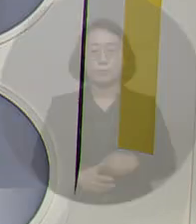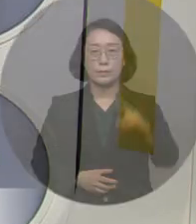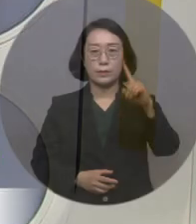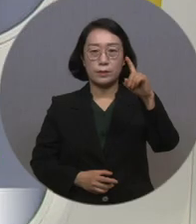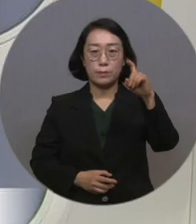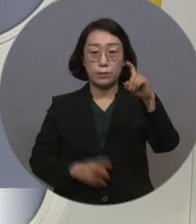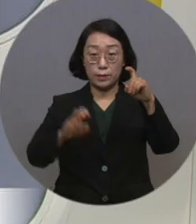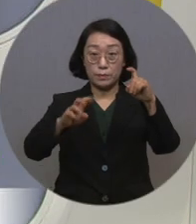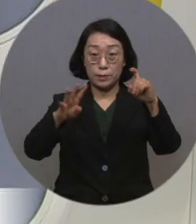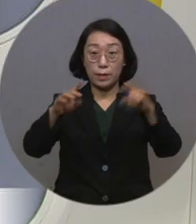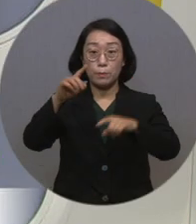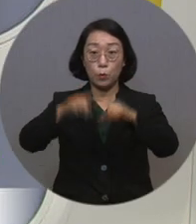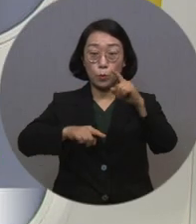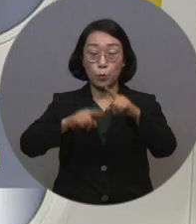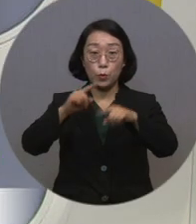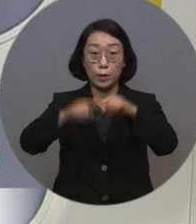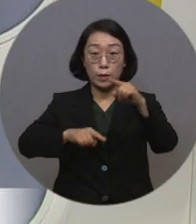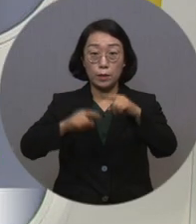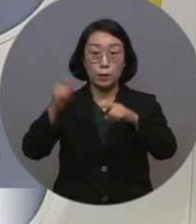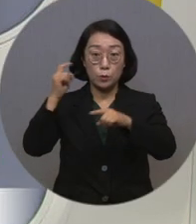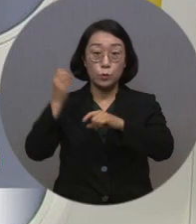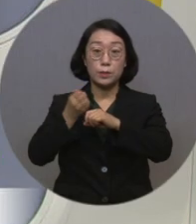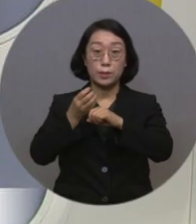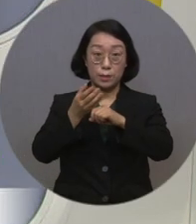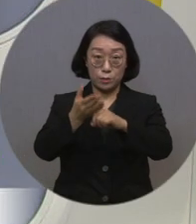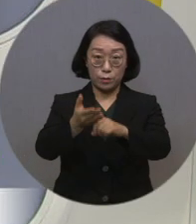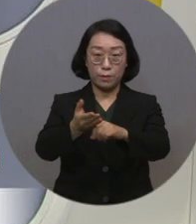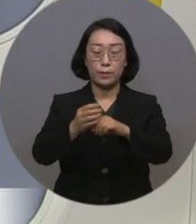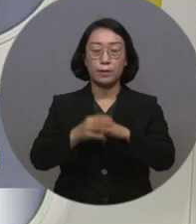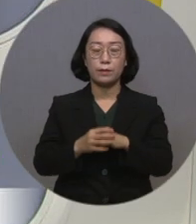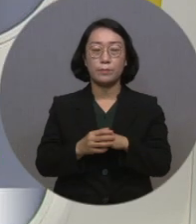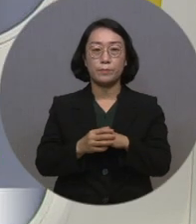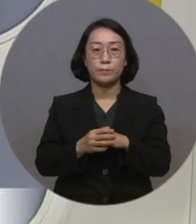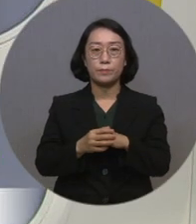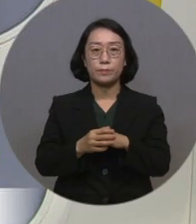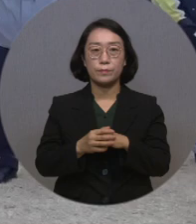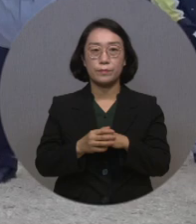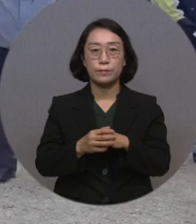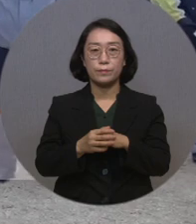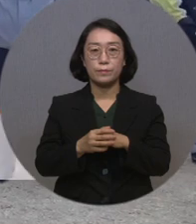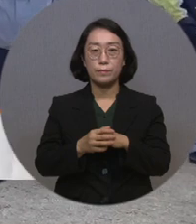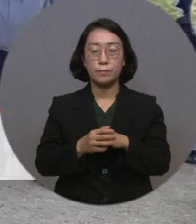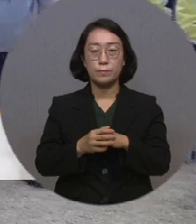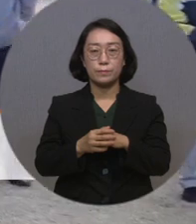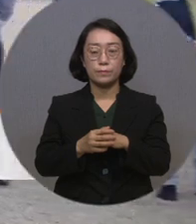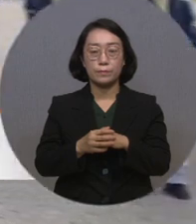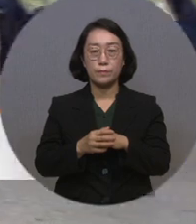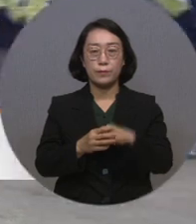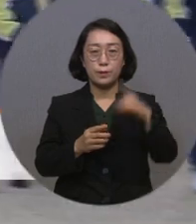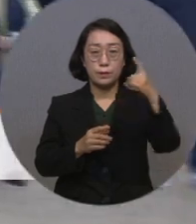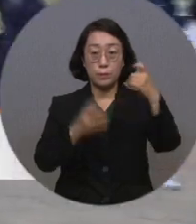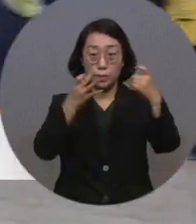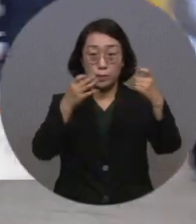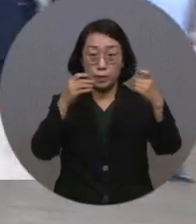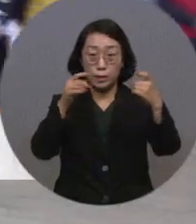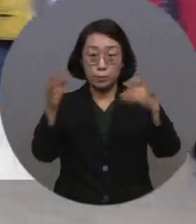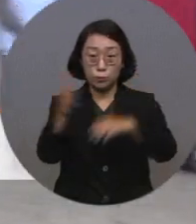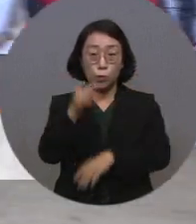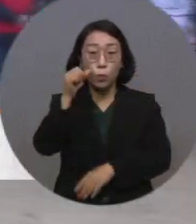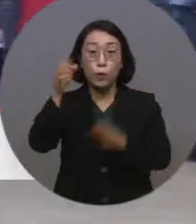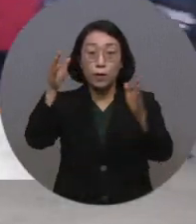11월 24일 목요일 만만한 뉴스는 지역 네트워크 소식으로 함께 합니다 14일부터 18일까지